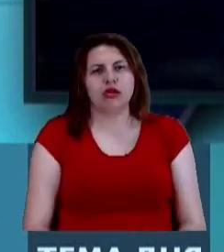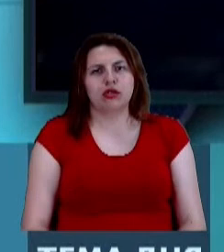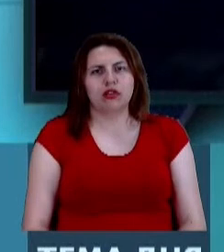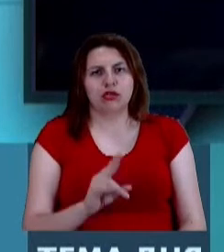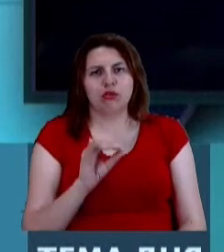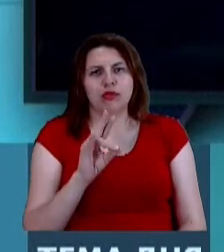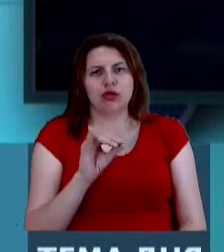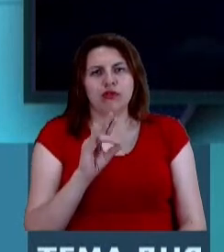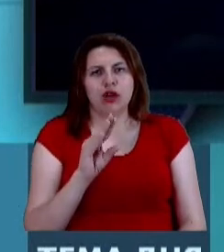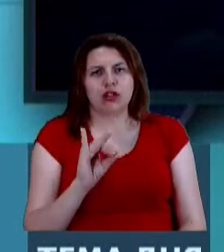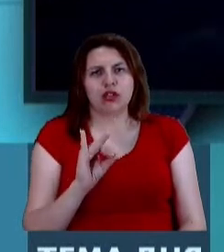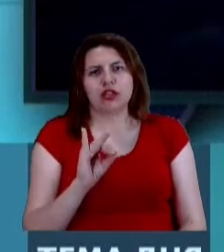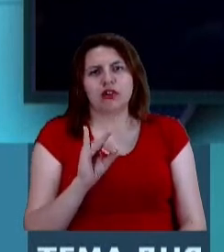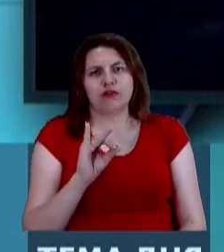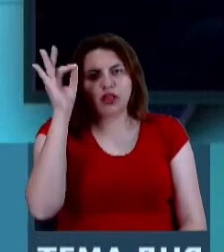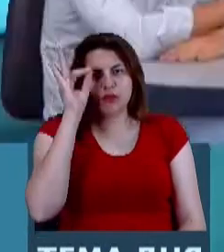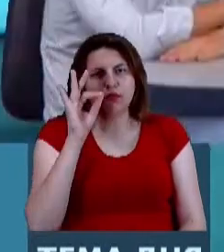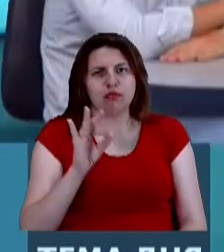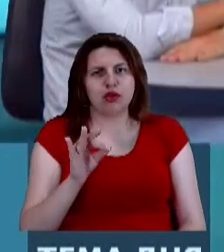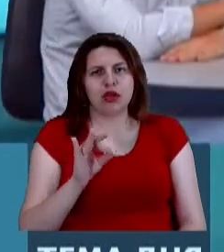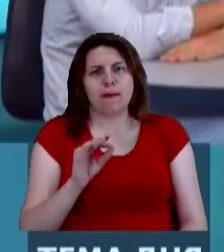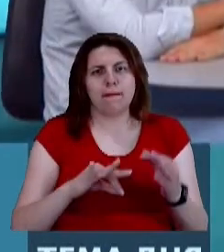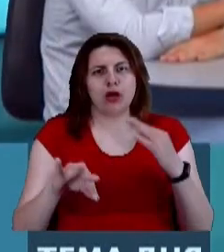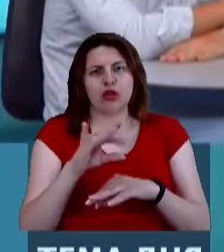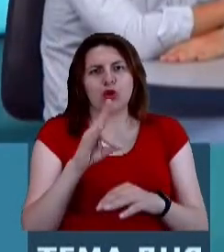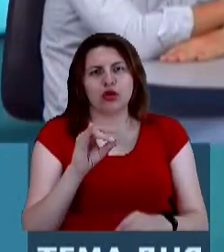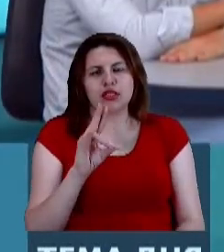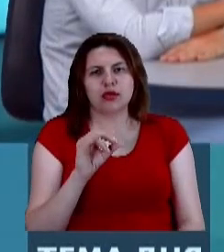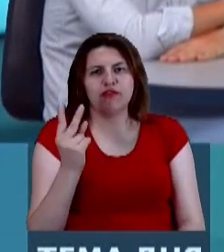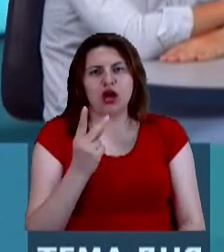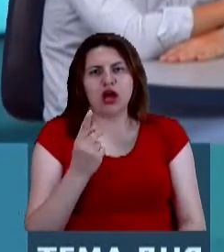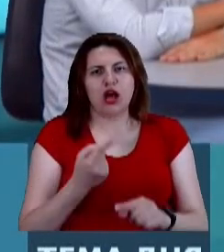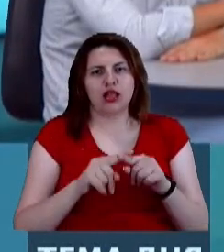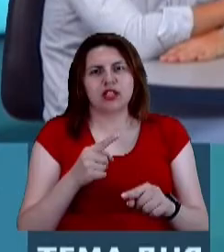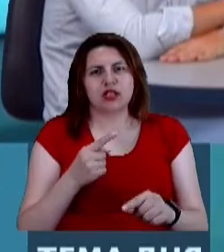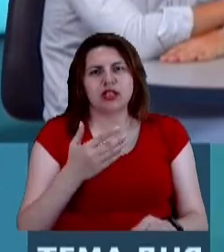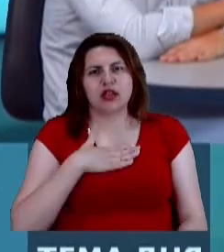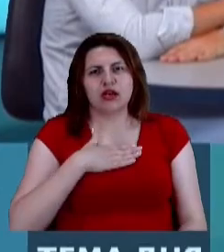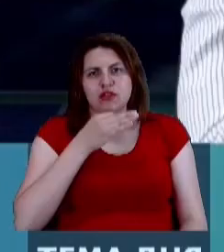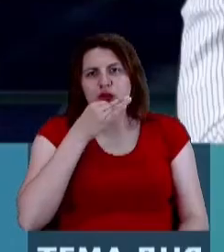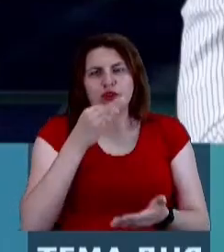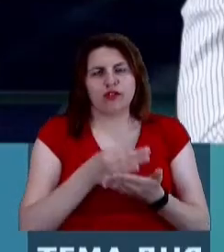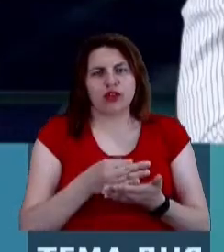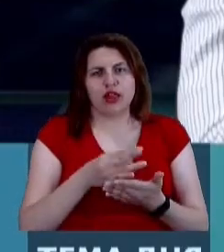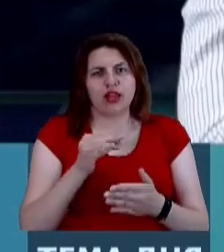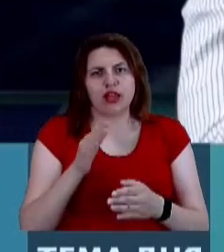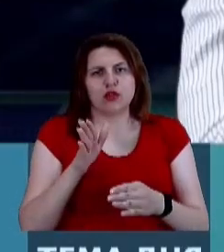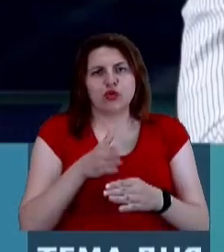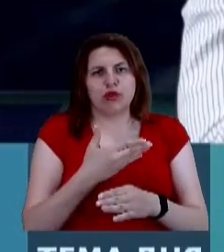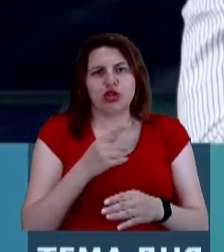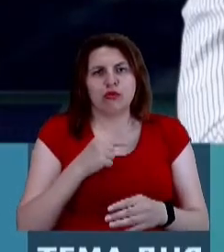в Німеччині проект Nord Stream 2. Але це не знімає з нас самих відповідальності за те, що ми досі не